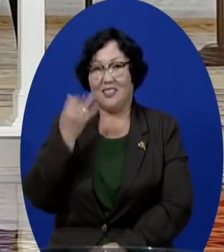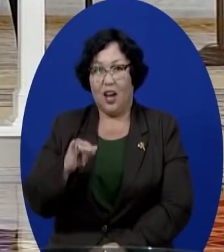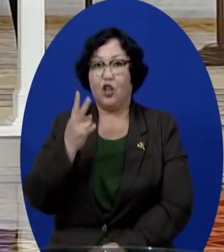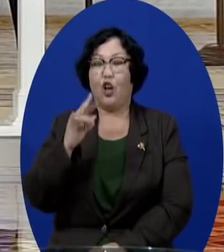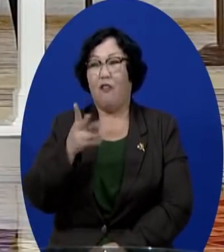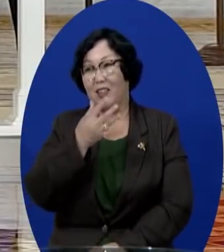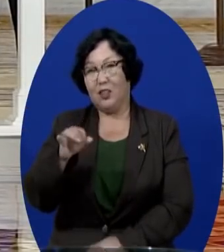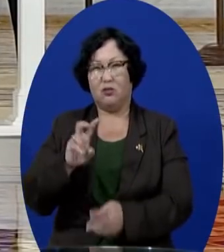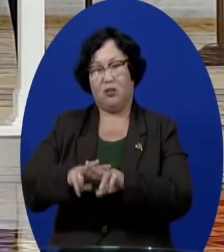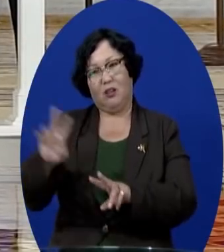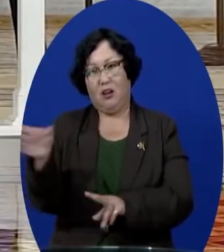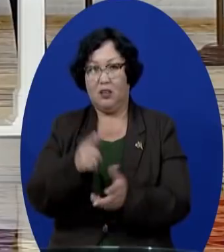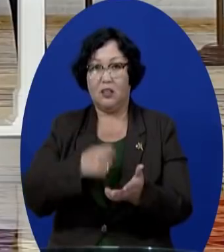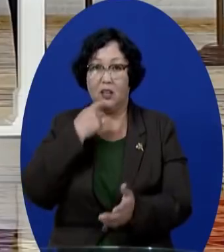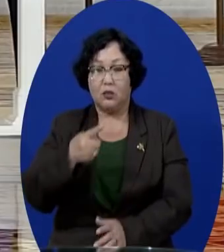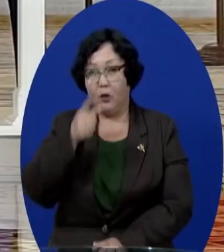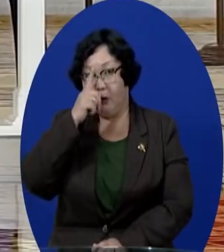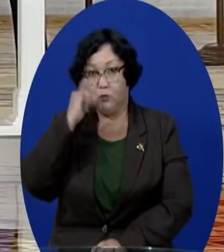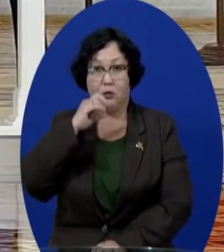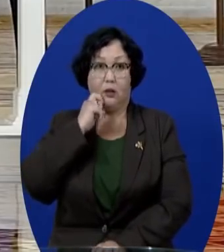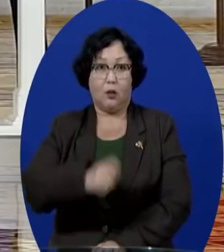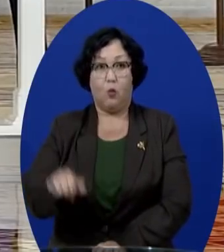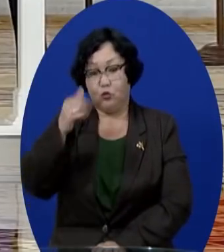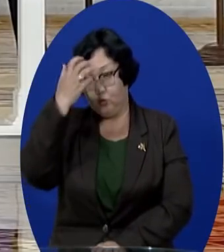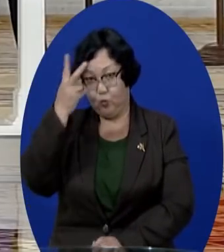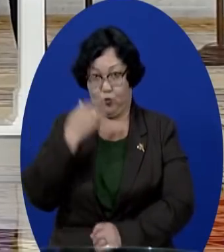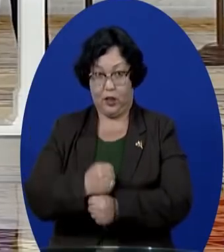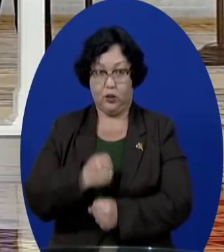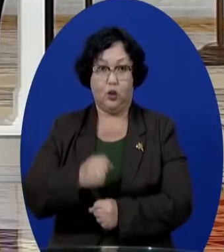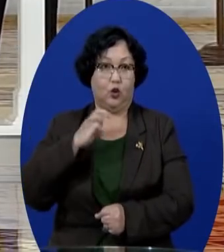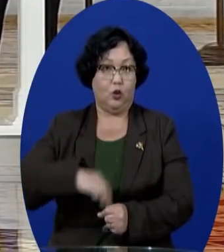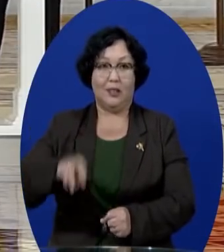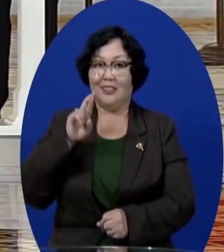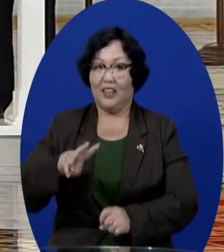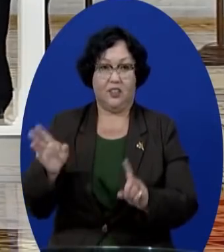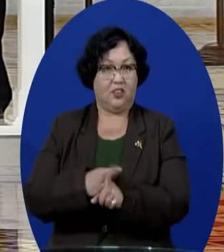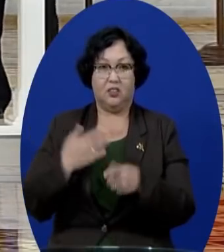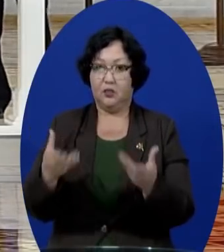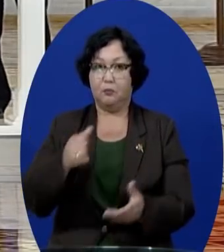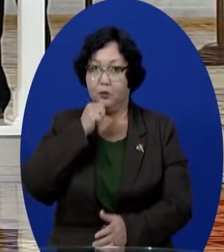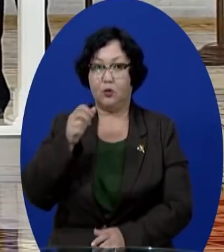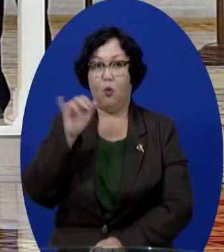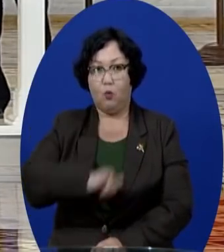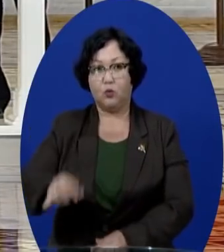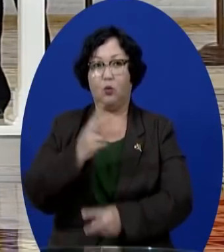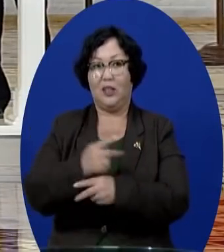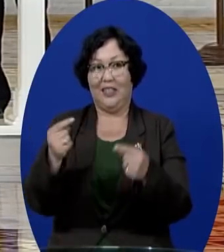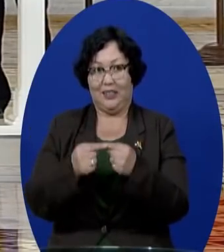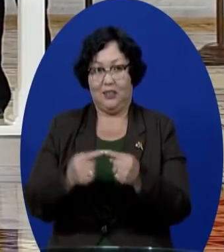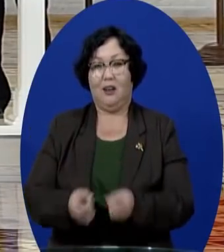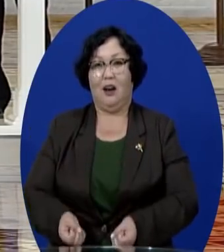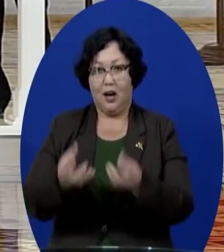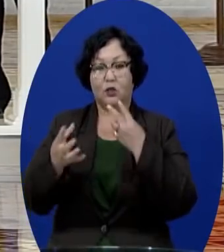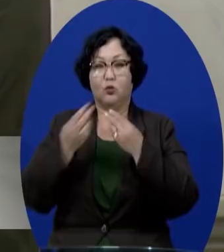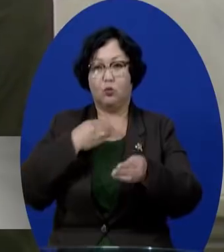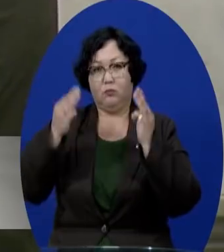бол энэ асуудалд Москва түүнийг улс төрийн үйл ажиллагааныхын төлөө ял оноогоогүй, улс орныхоо хуулийг зөрчсөн учраас одоо